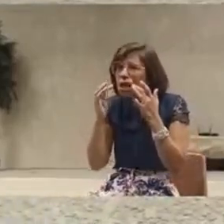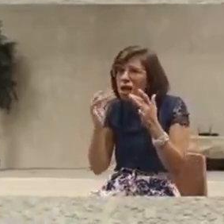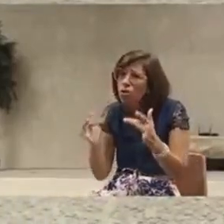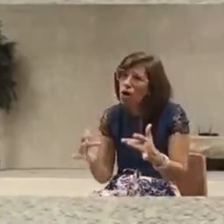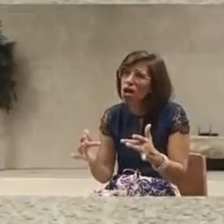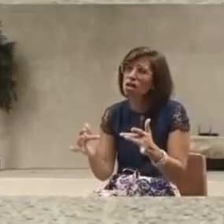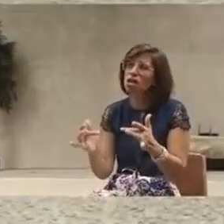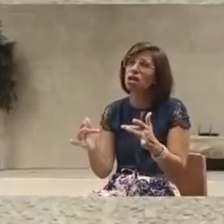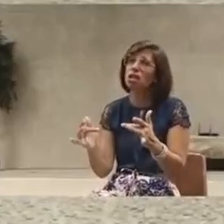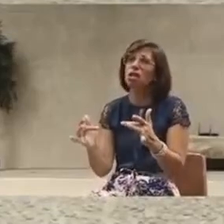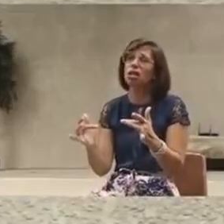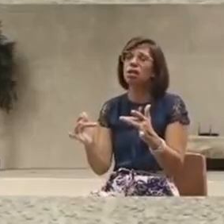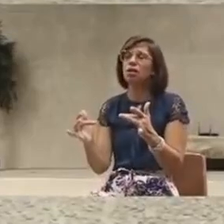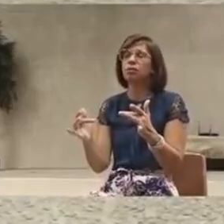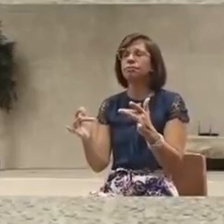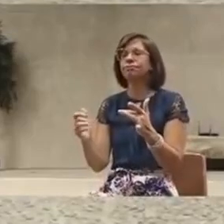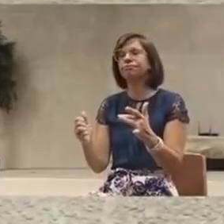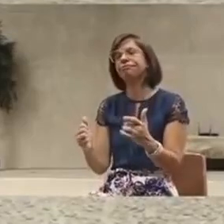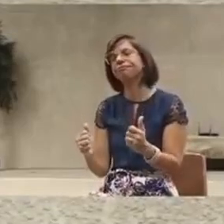crapahuter et